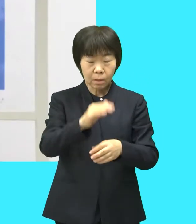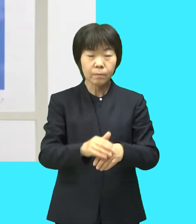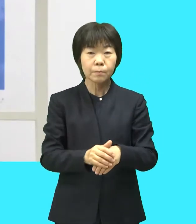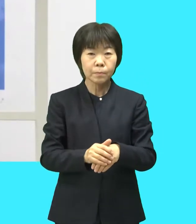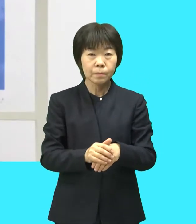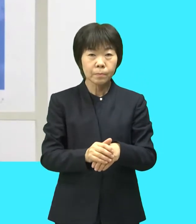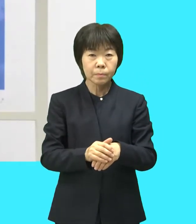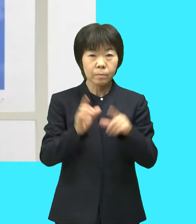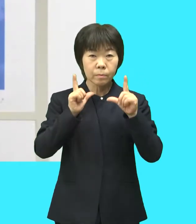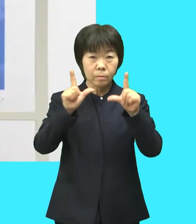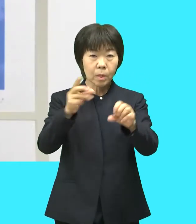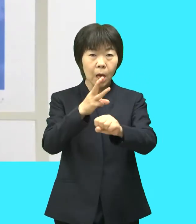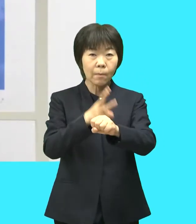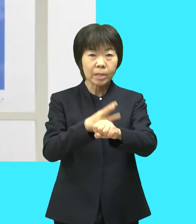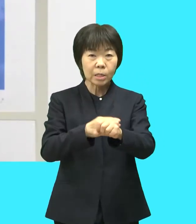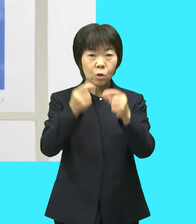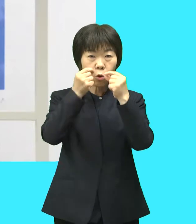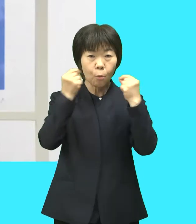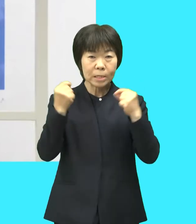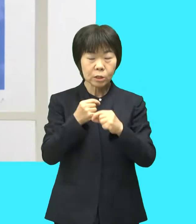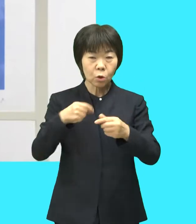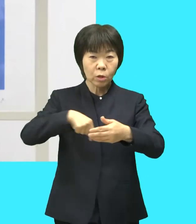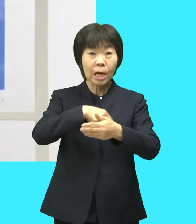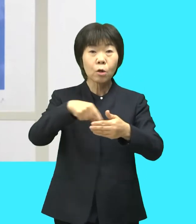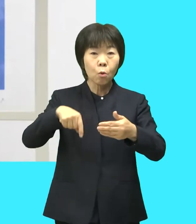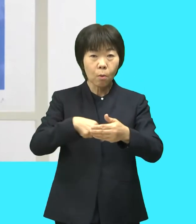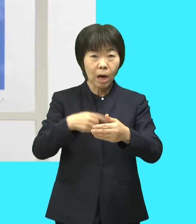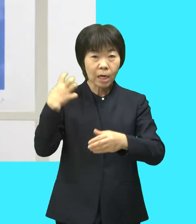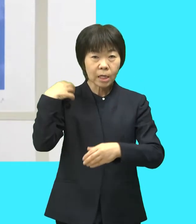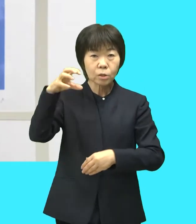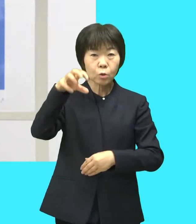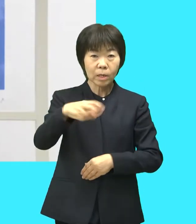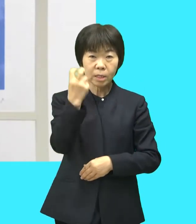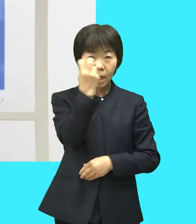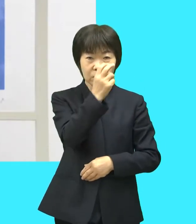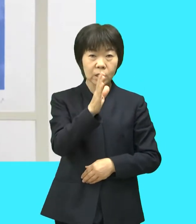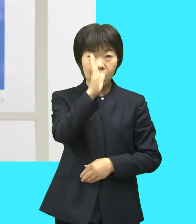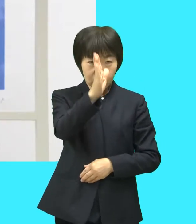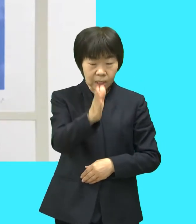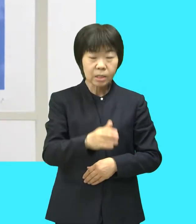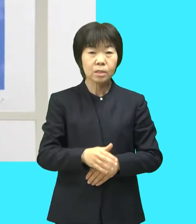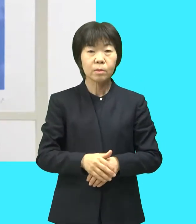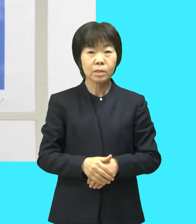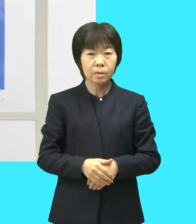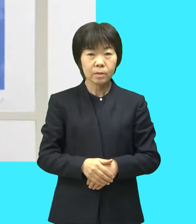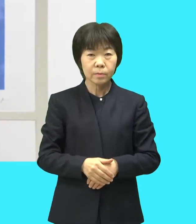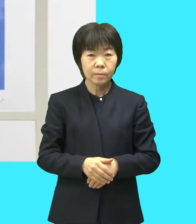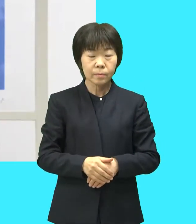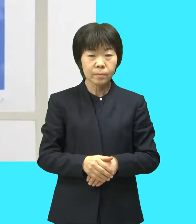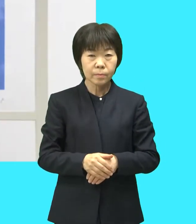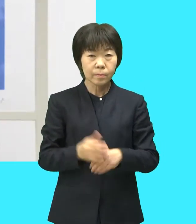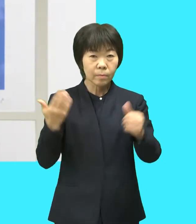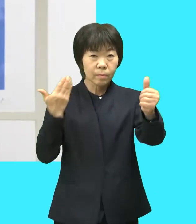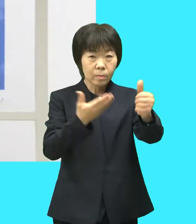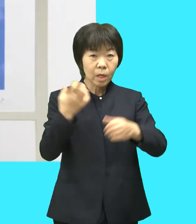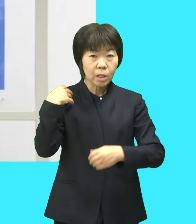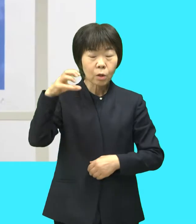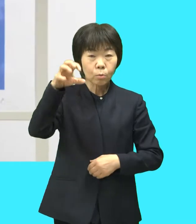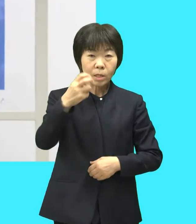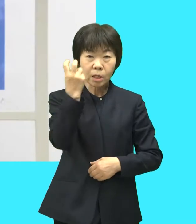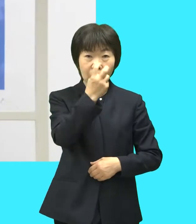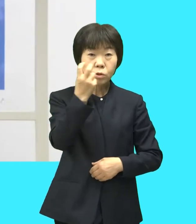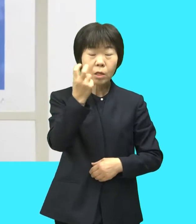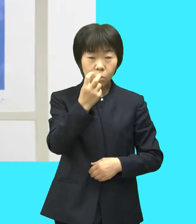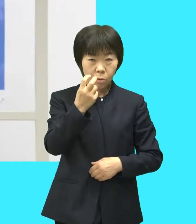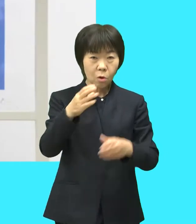ください。 マニュアルの個別の内容については担当部局に確認をしていただければと思います。 担当部局に確認